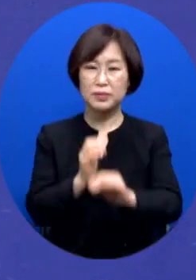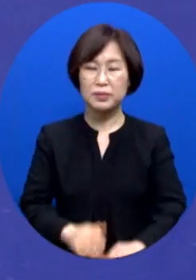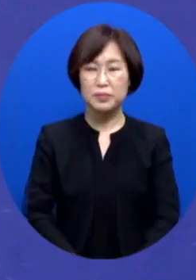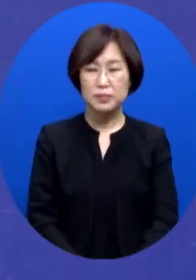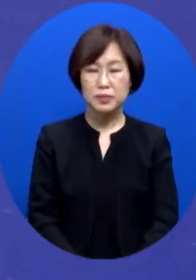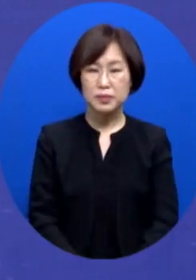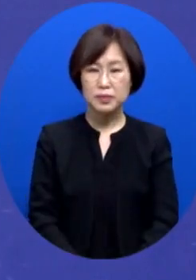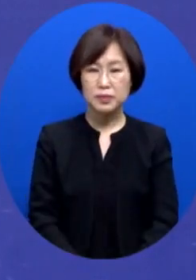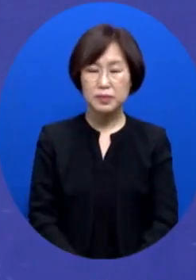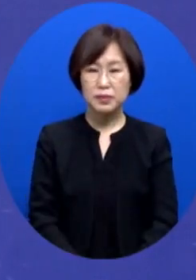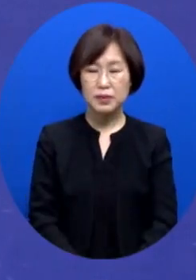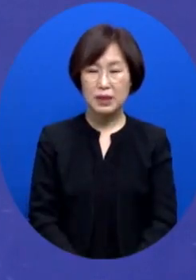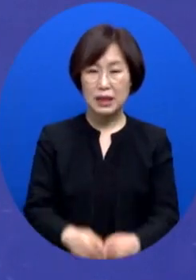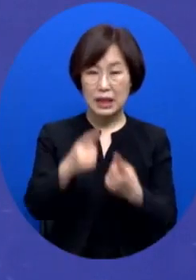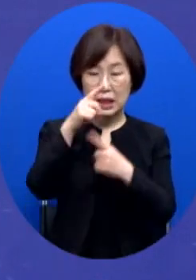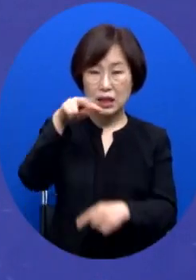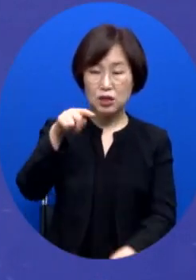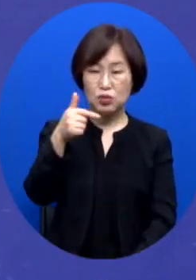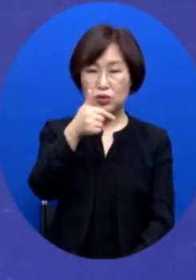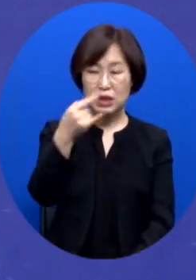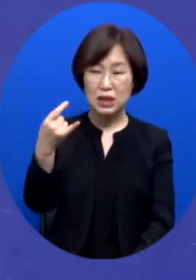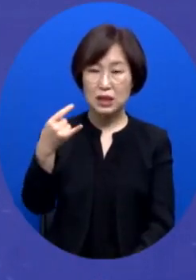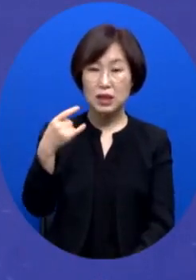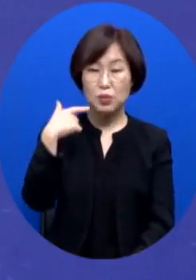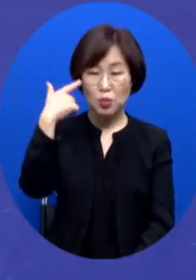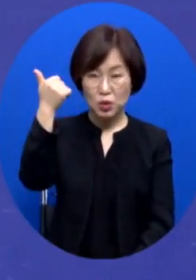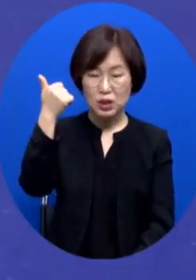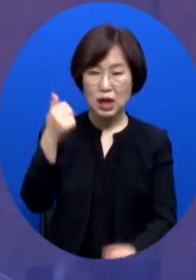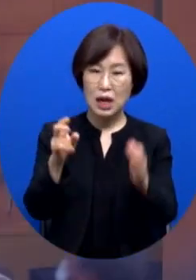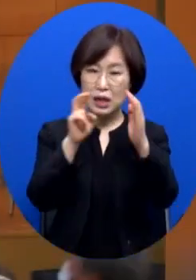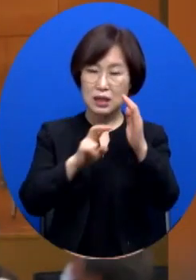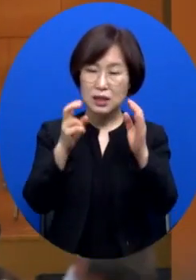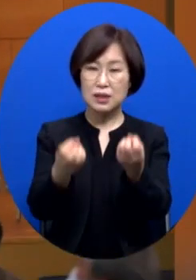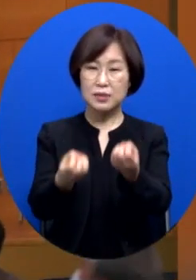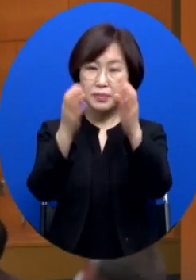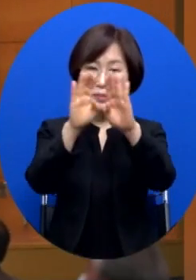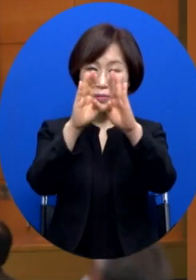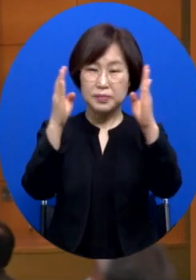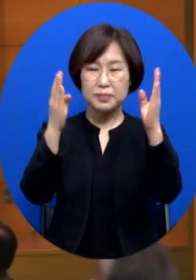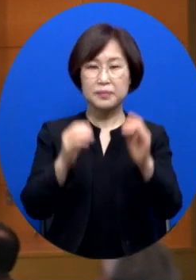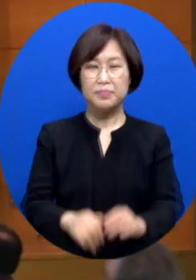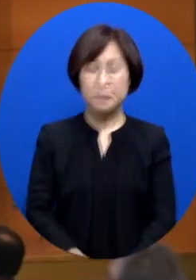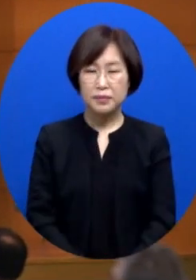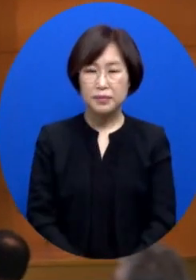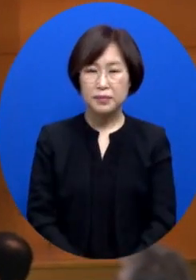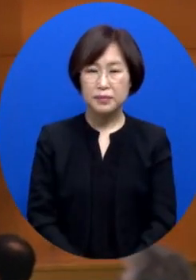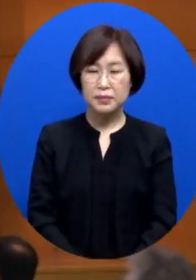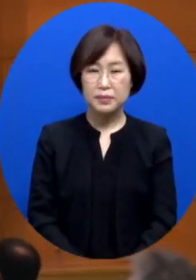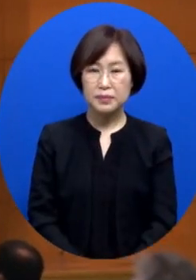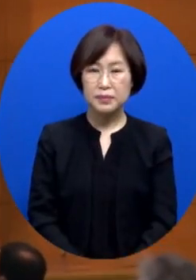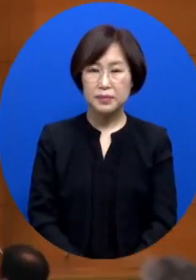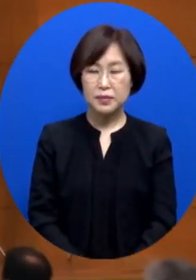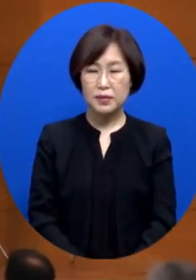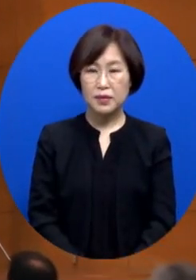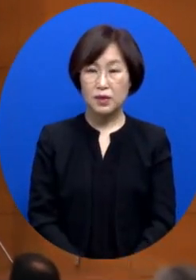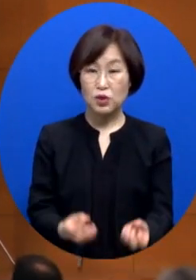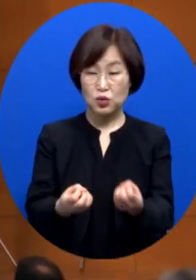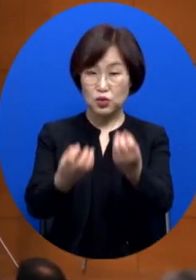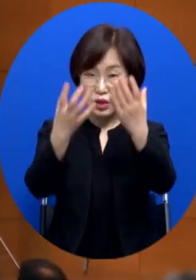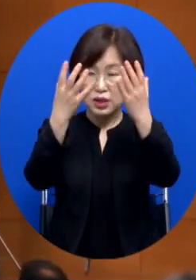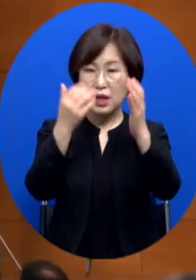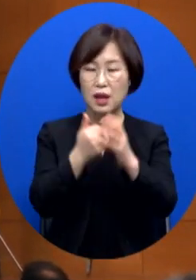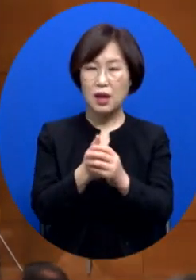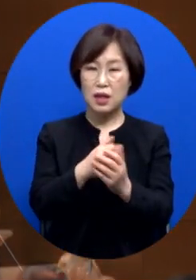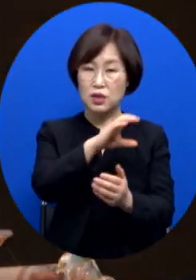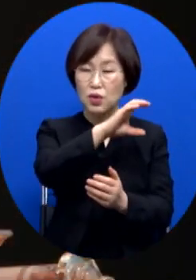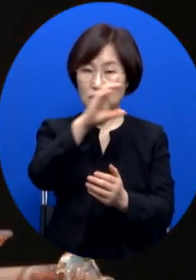백송 교회의 이순희 목사가 찬양 콘서트를 개최합니다 오 홀리 라이트 를 주제로 열리는 콘서트 는